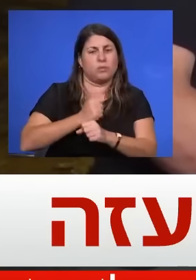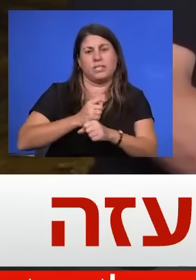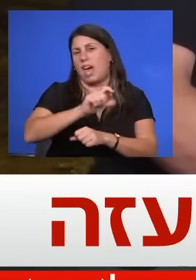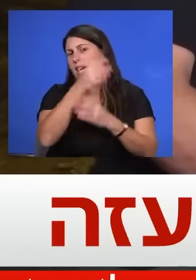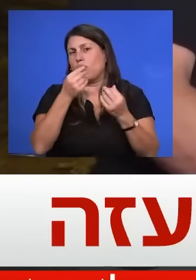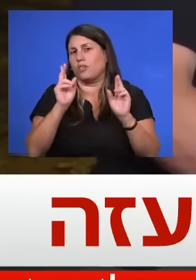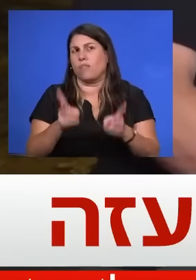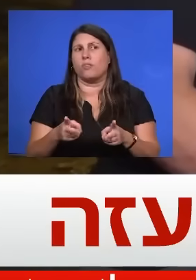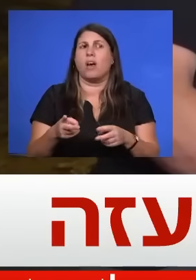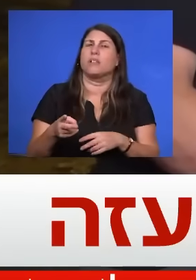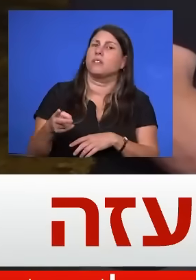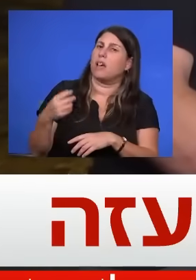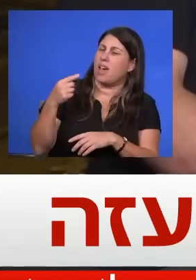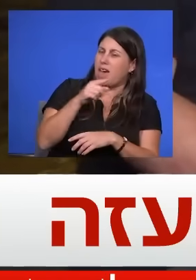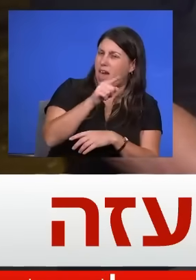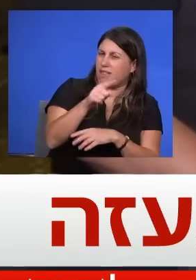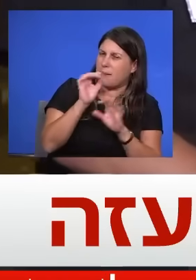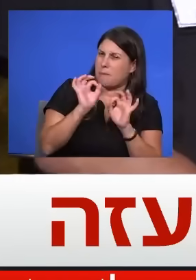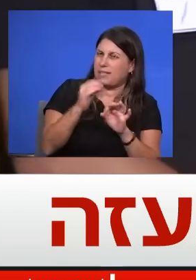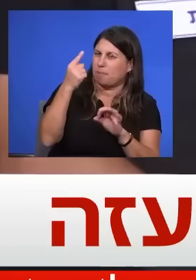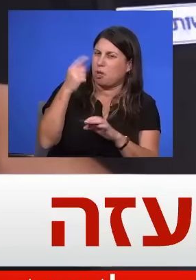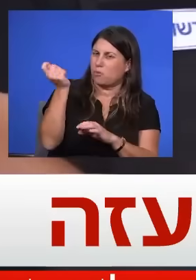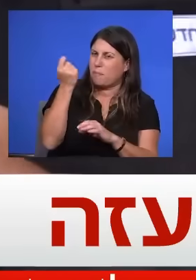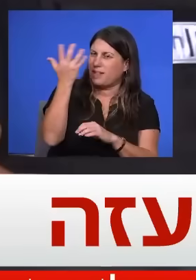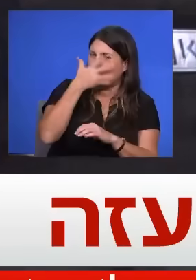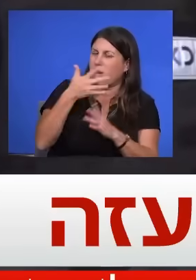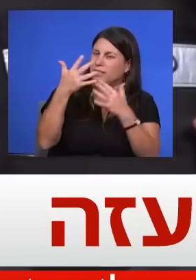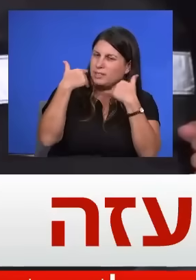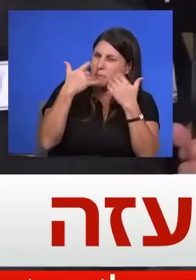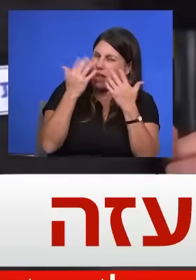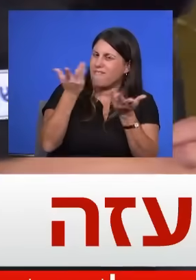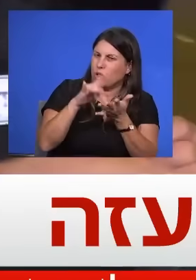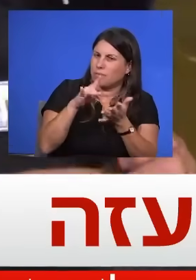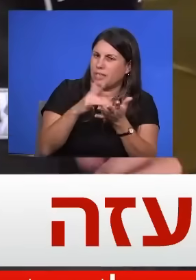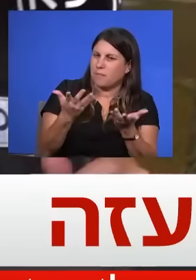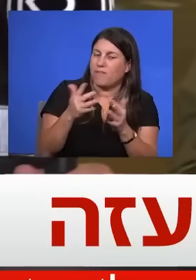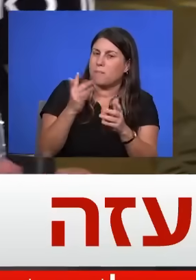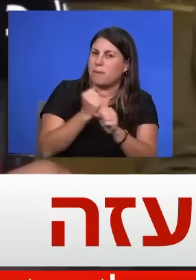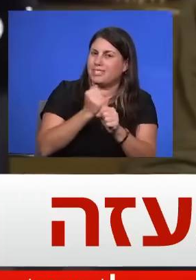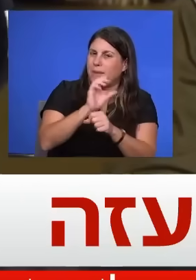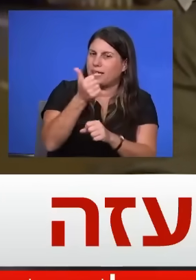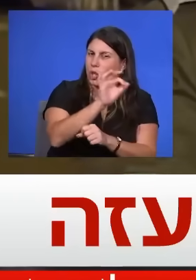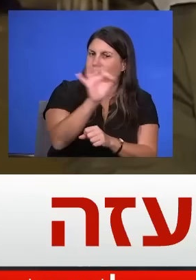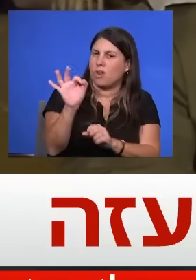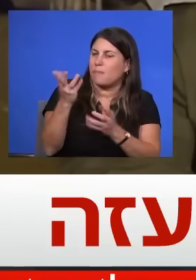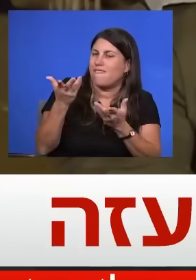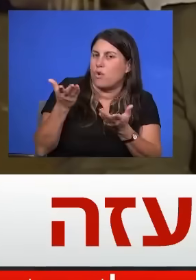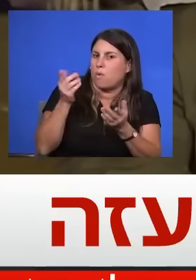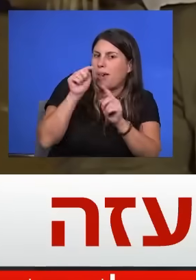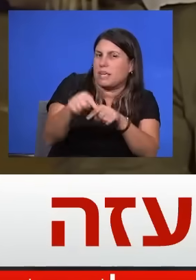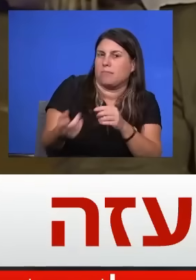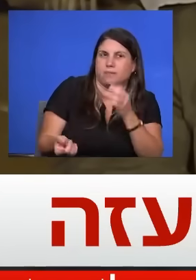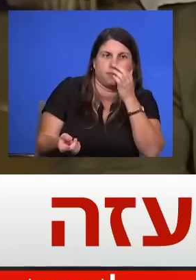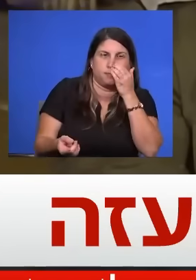עוד, אתם בעצם ביום שבת השחורה, תספר לי איפה אתם נמצאים, ומה המשימה הראשונה שלכם, לאן אתם בכלל מגיעים? אוקיי, אז